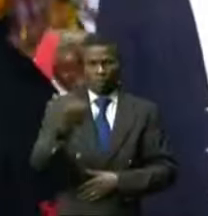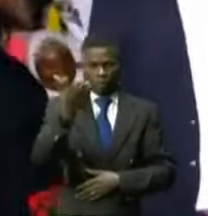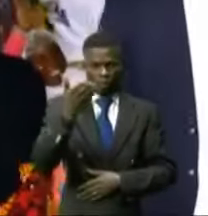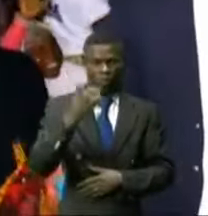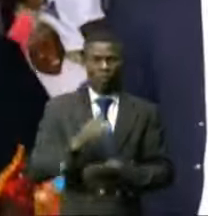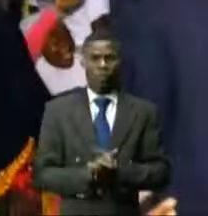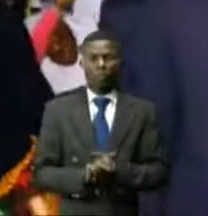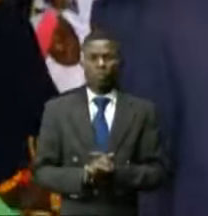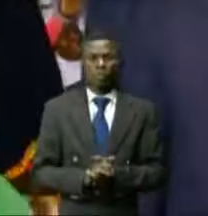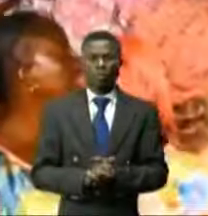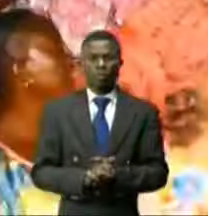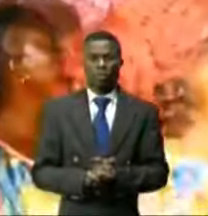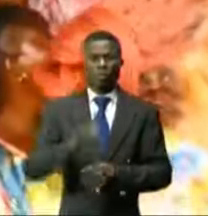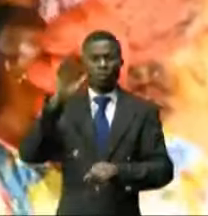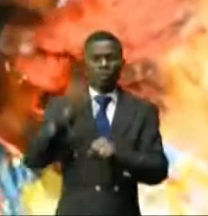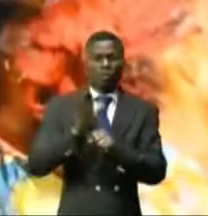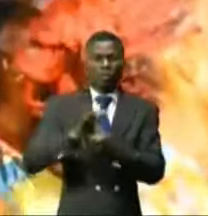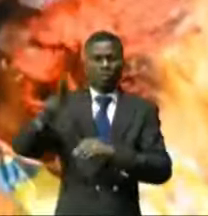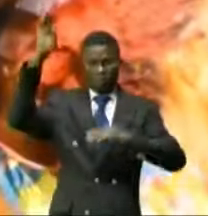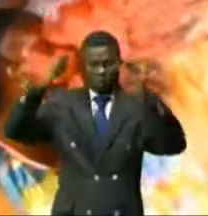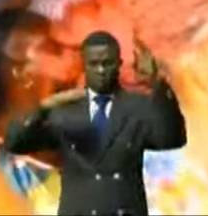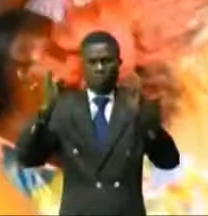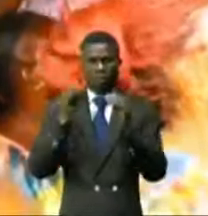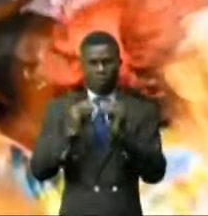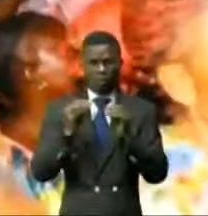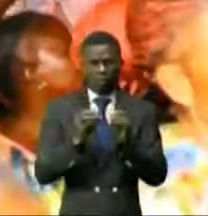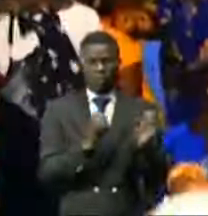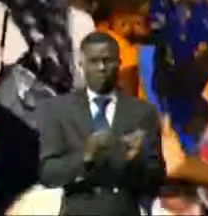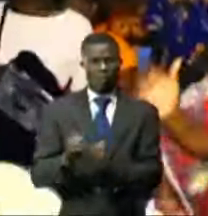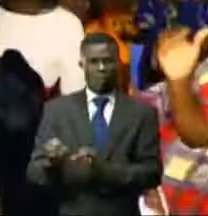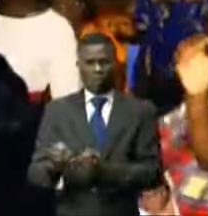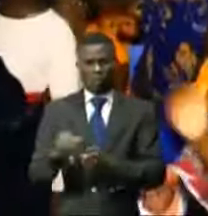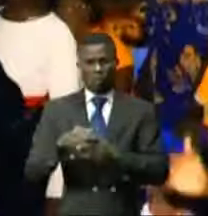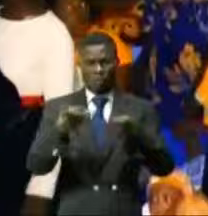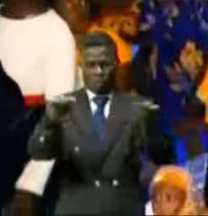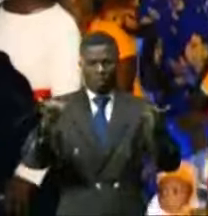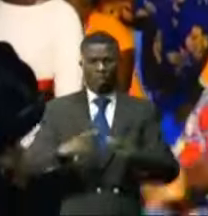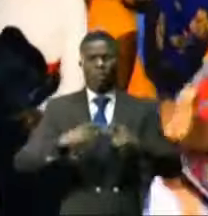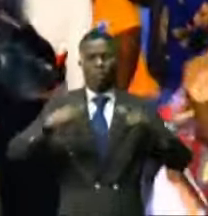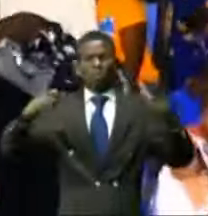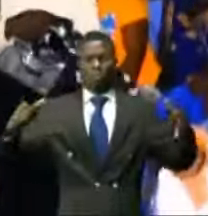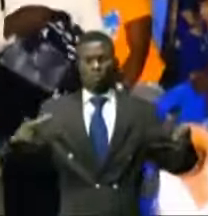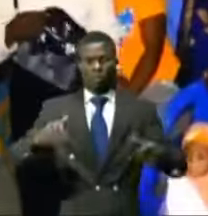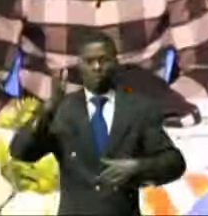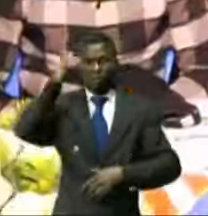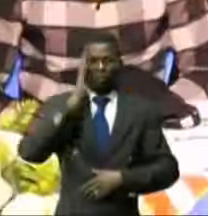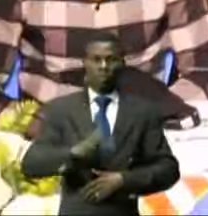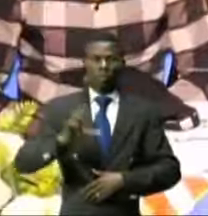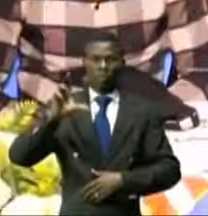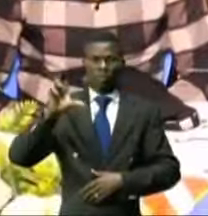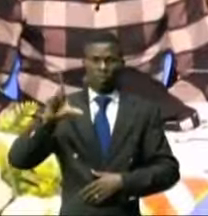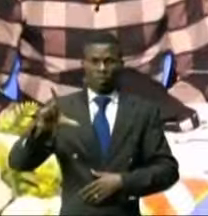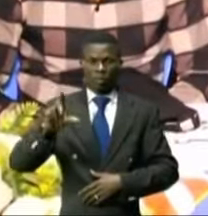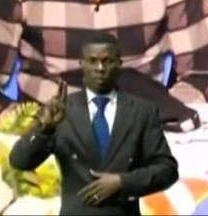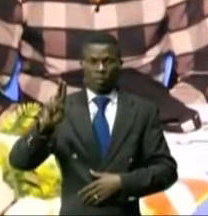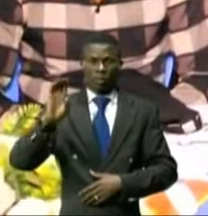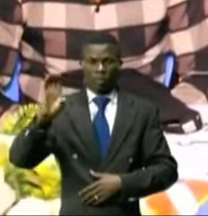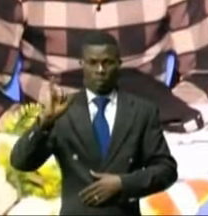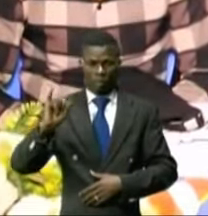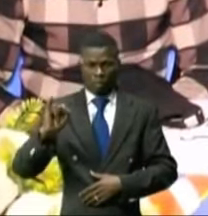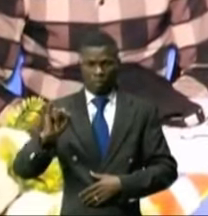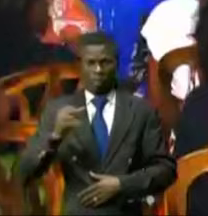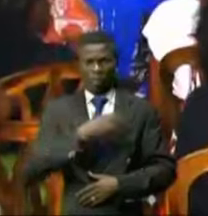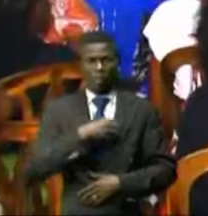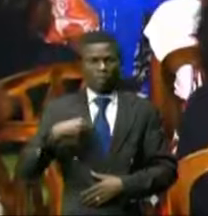C'est sous une fine pluie que cette rencontre a eu lieu en la salle polyvalente Sainte-Lucie des Mitendi. Les femmes, dont